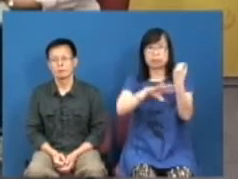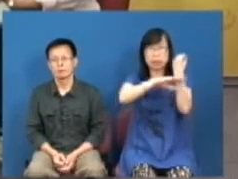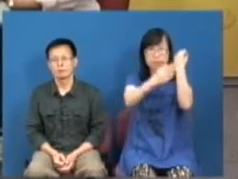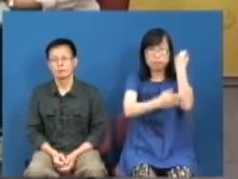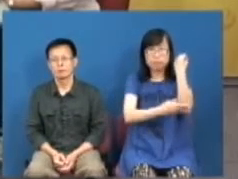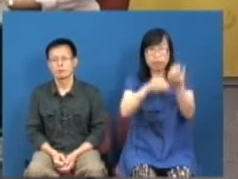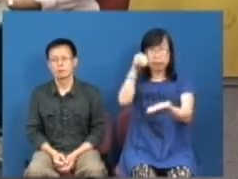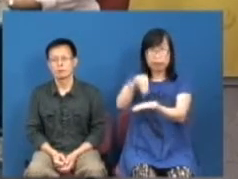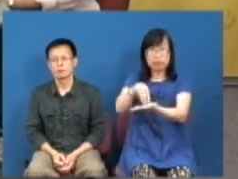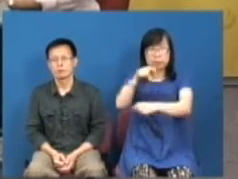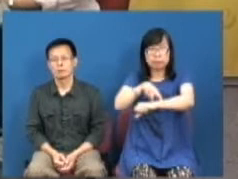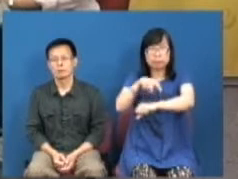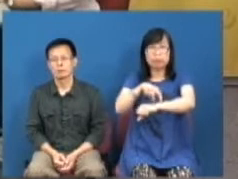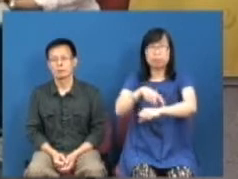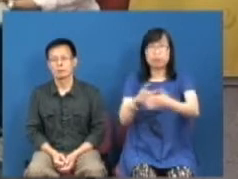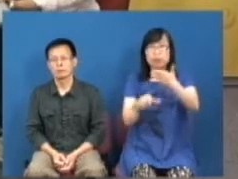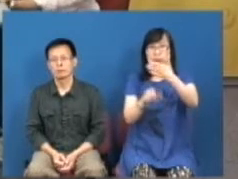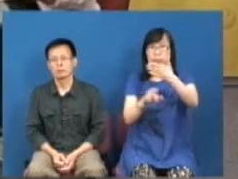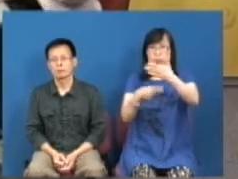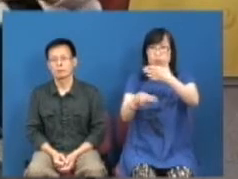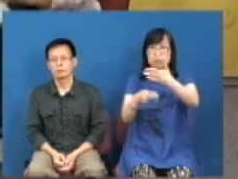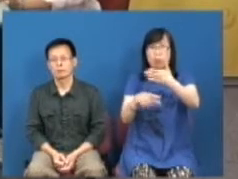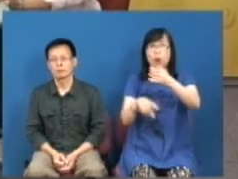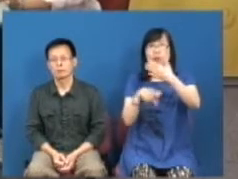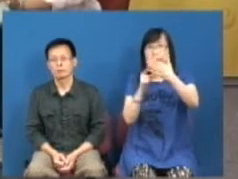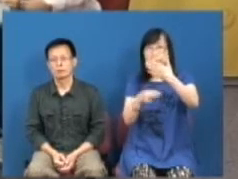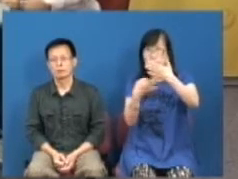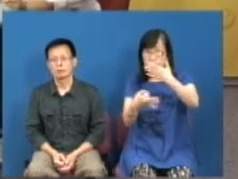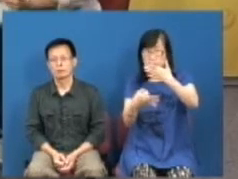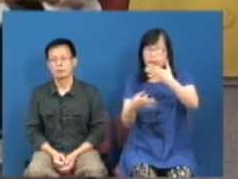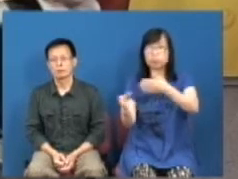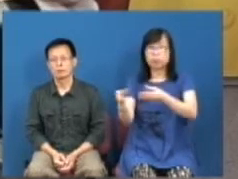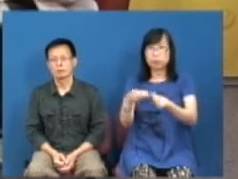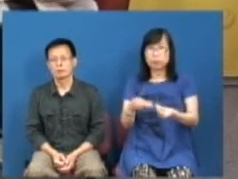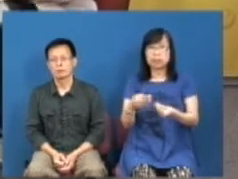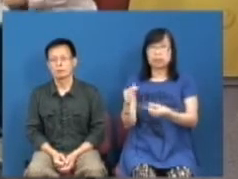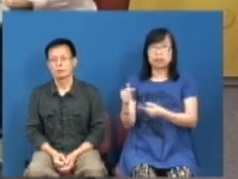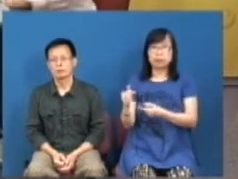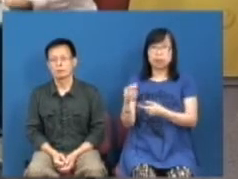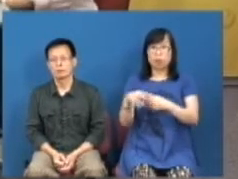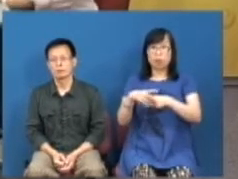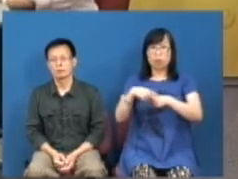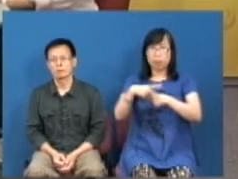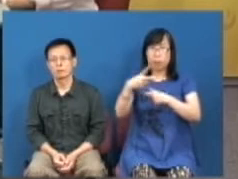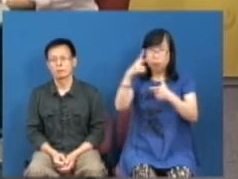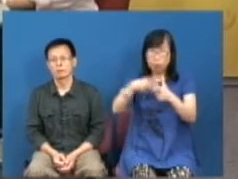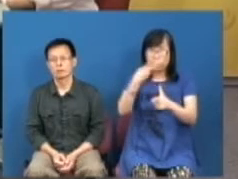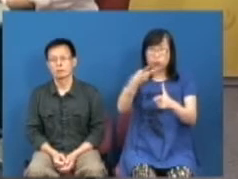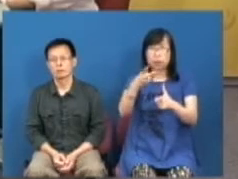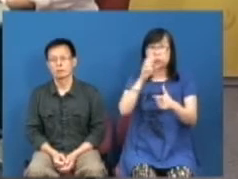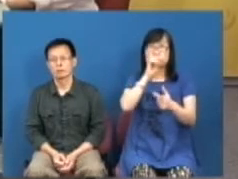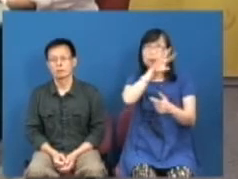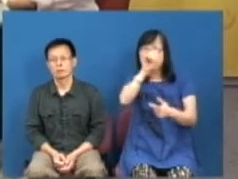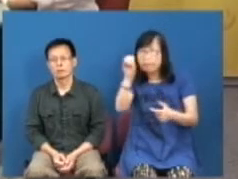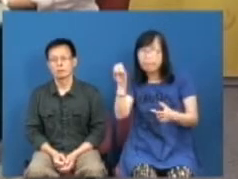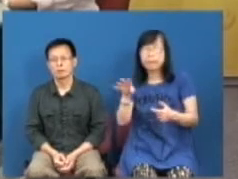時間。譬如你五月七號攞上嚟，五月三號攞上嚟，咁你跟住你兩個月嘅諮詢期，咁你